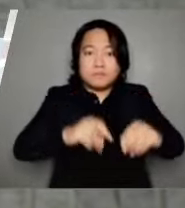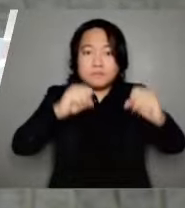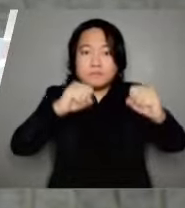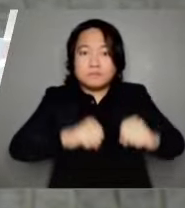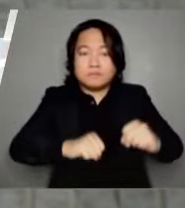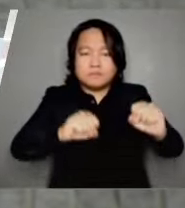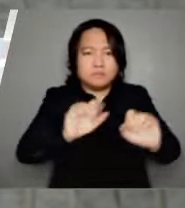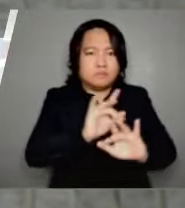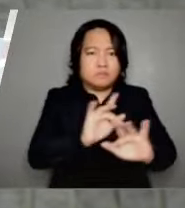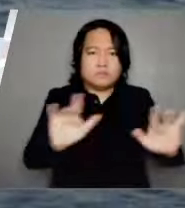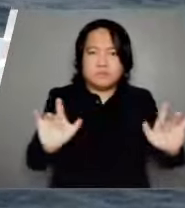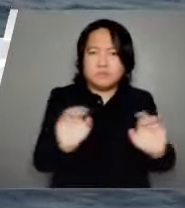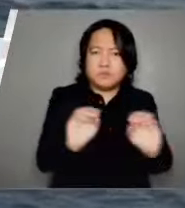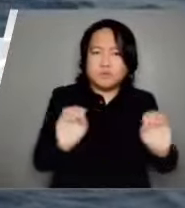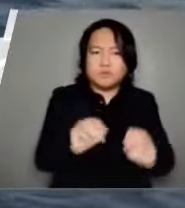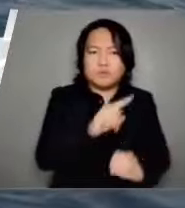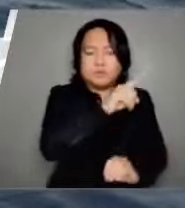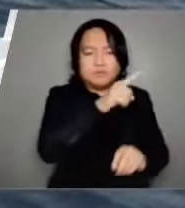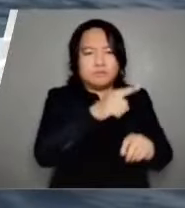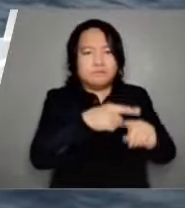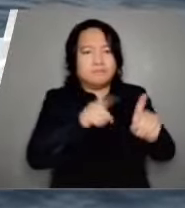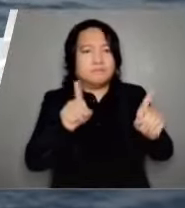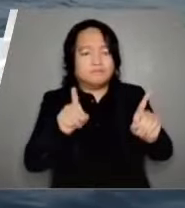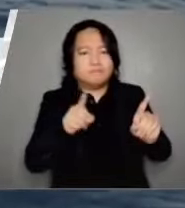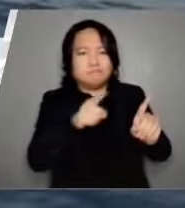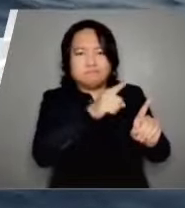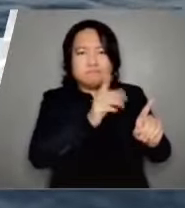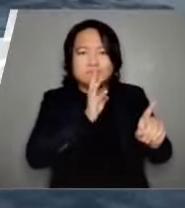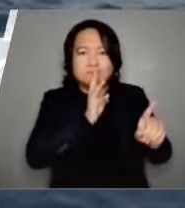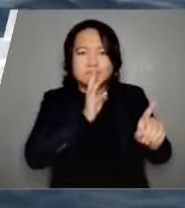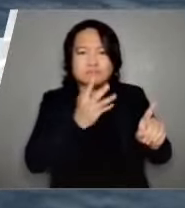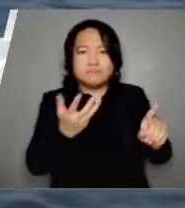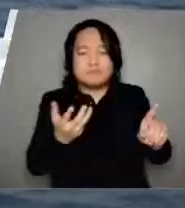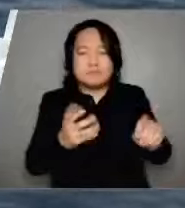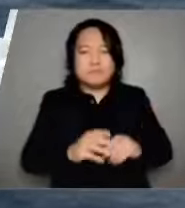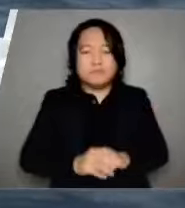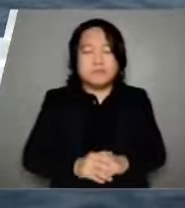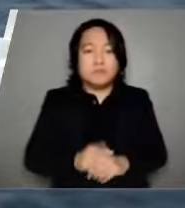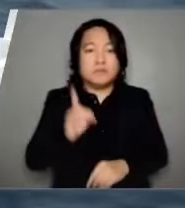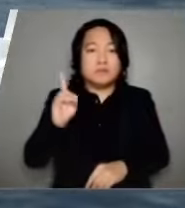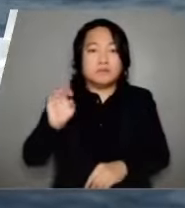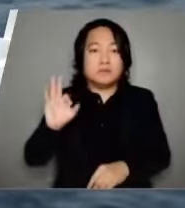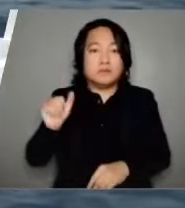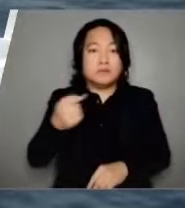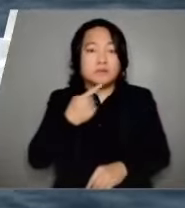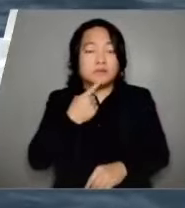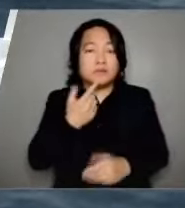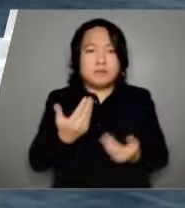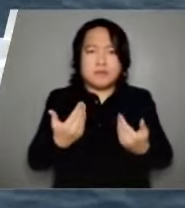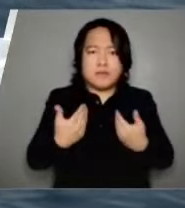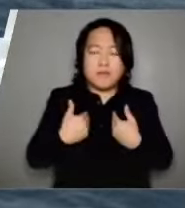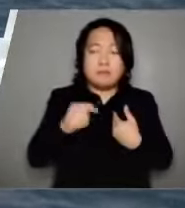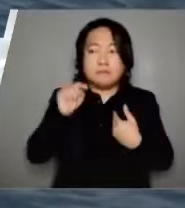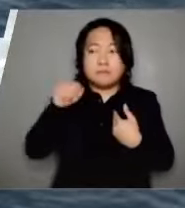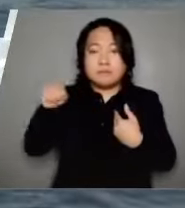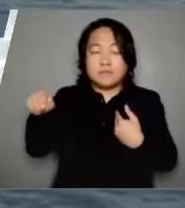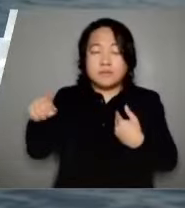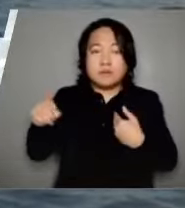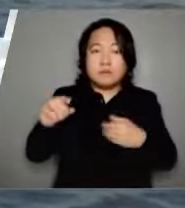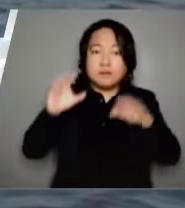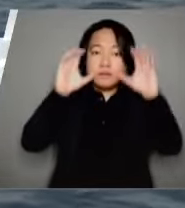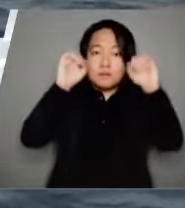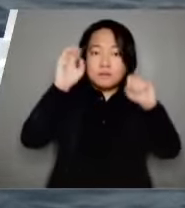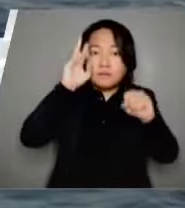ng sinasabi ng China at kaya nitong kumpirmahin na walang cabinet official ang Marcos administration